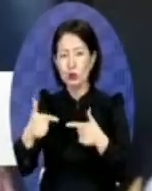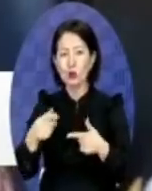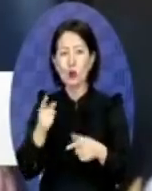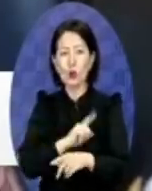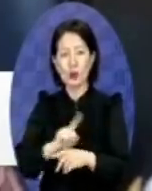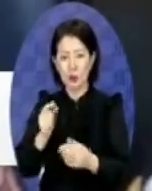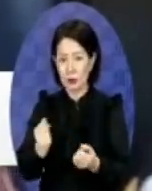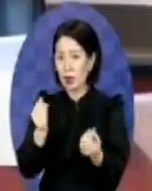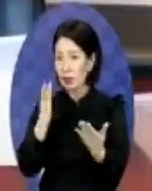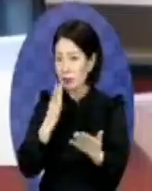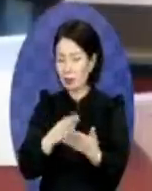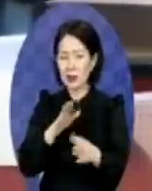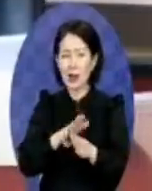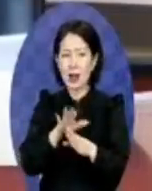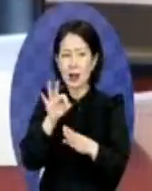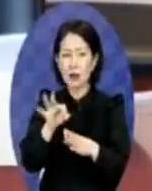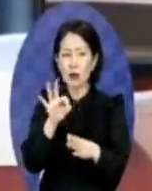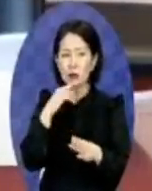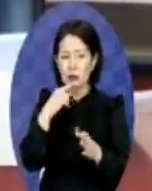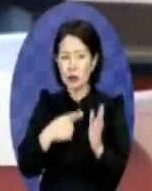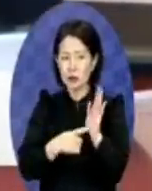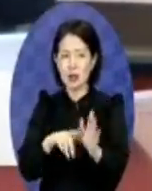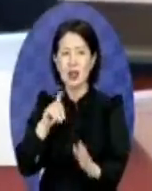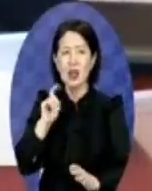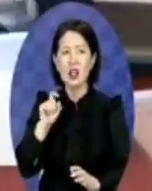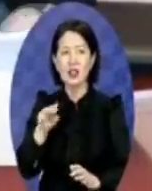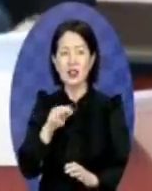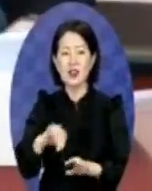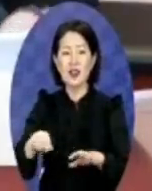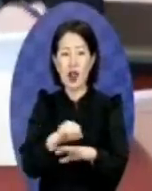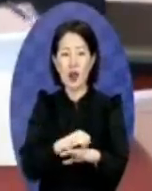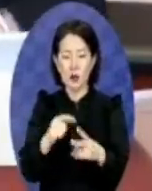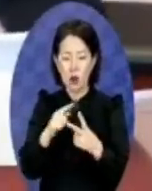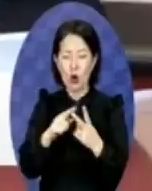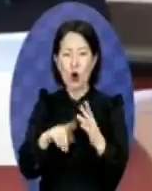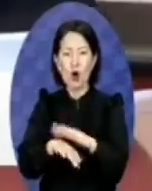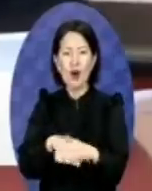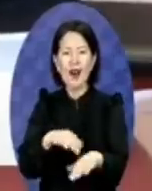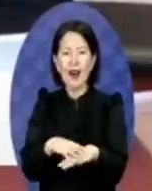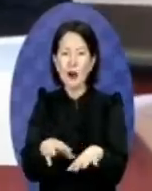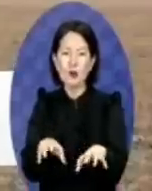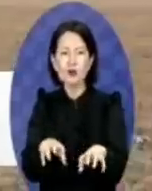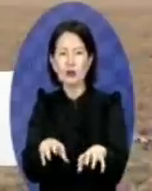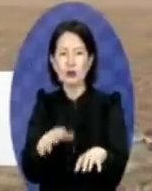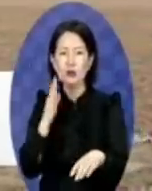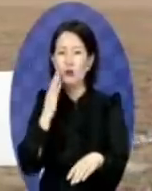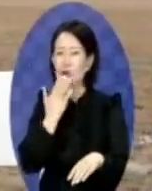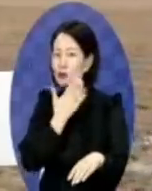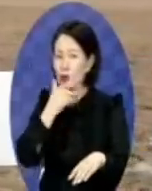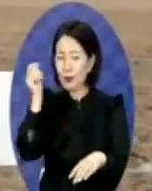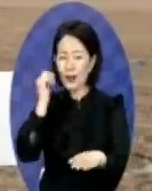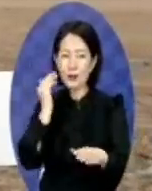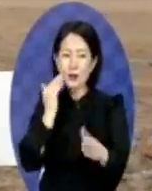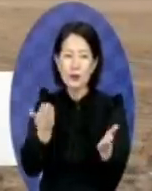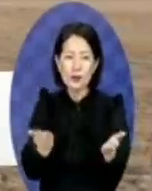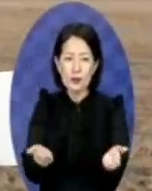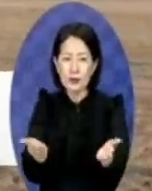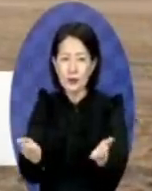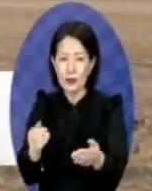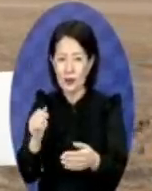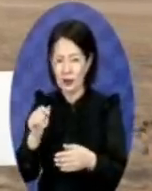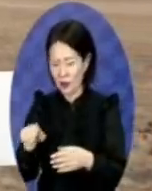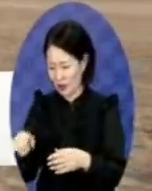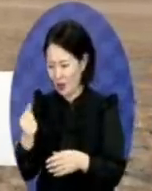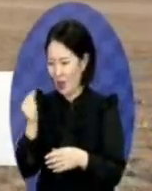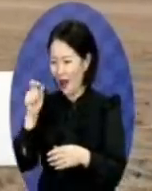бий болгож байгаа гэдгийг албаныхан хэлж байна. Хинтээ аймагт хоёр гараа хөлдөөсөн хүүхдийн хувьд шиний нэгэнд зоголт хийж байгаад сахалтын айлд ахыхын